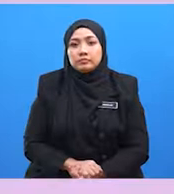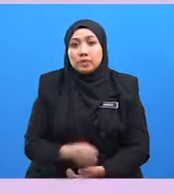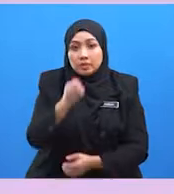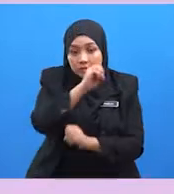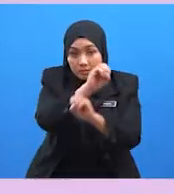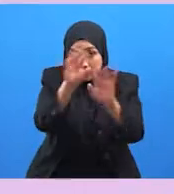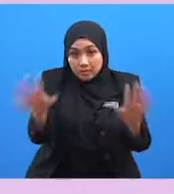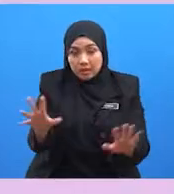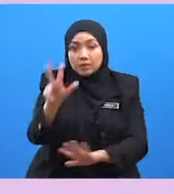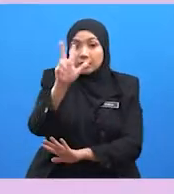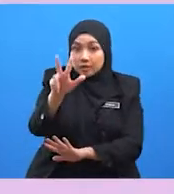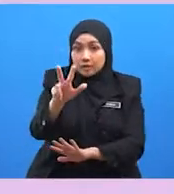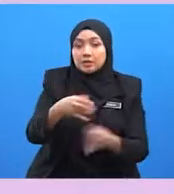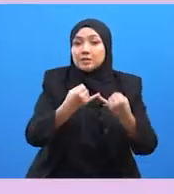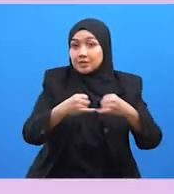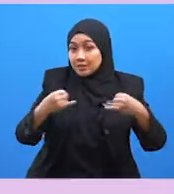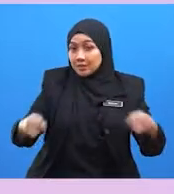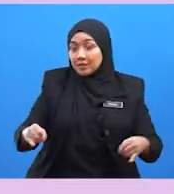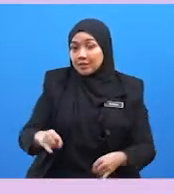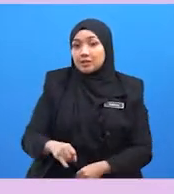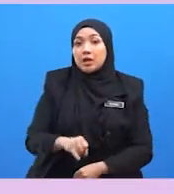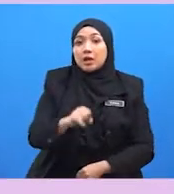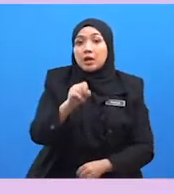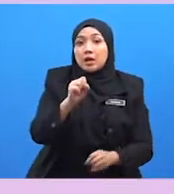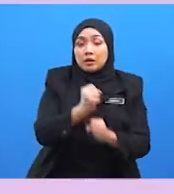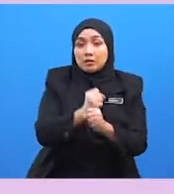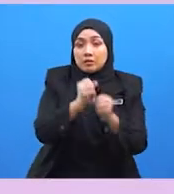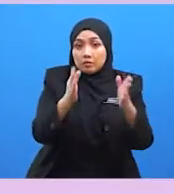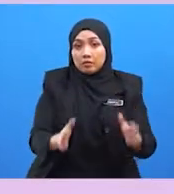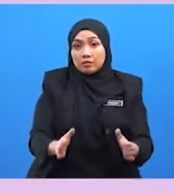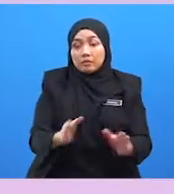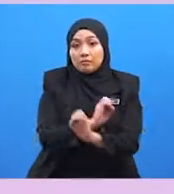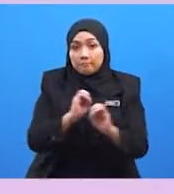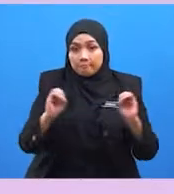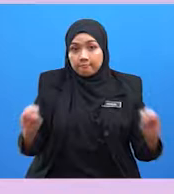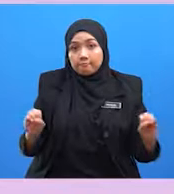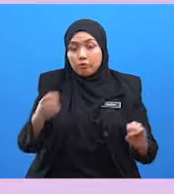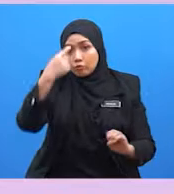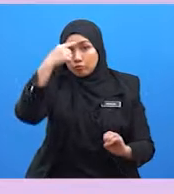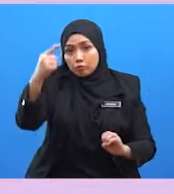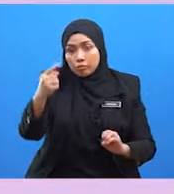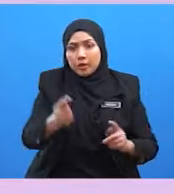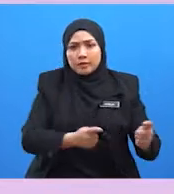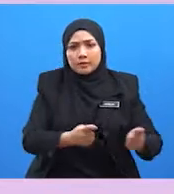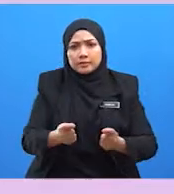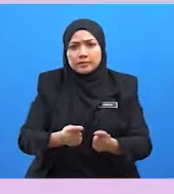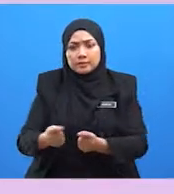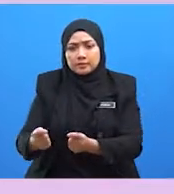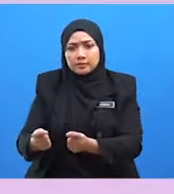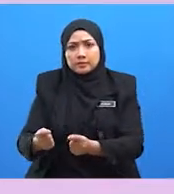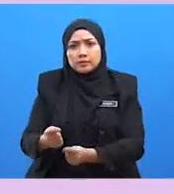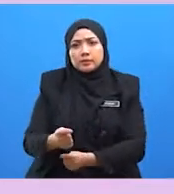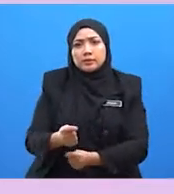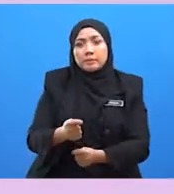Jelaskan 3 jenis pengangguran dan langkah kerajaan mengatasi masalah tersebut. 6